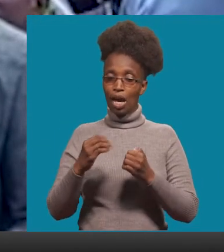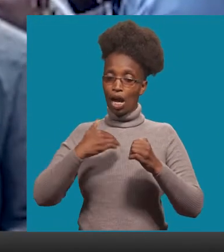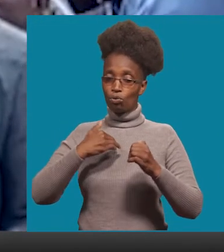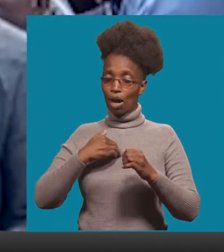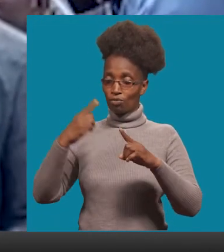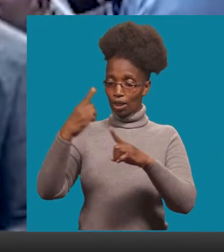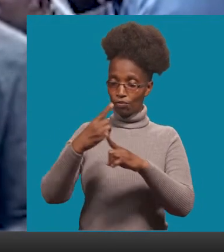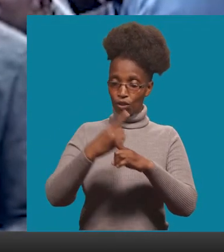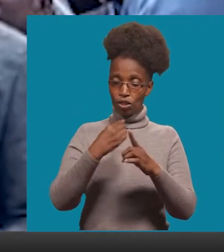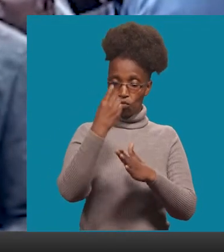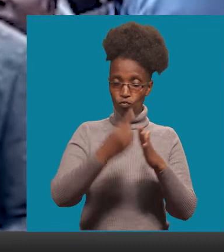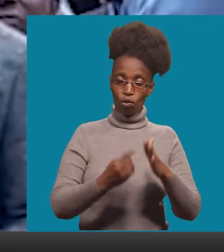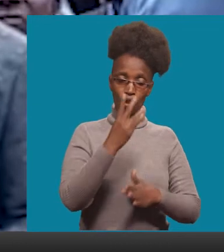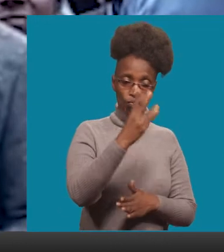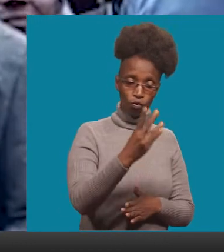194,320, and there is a difference of